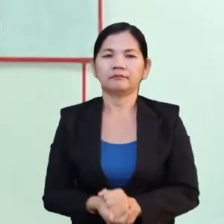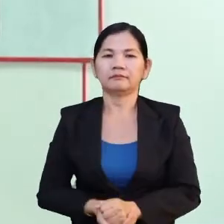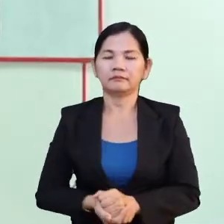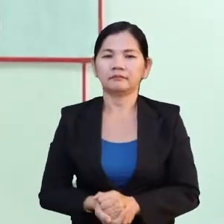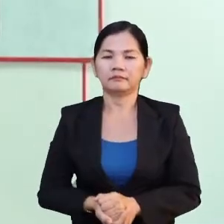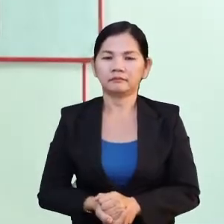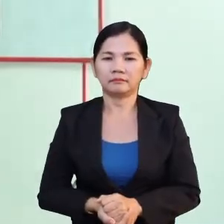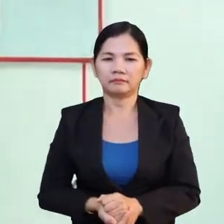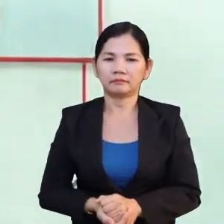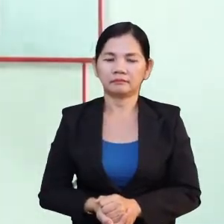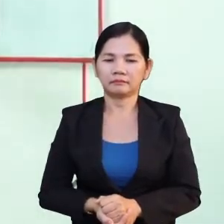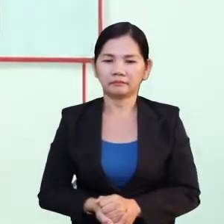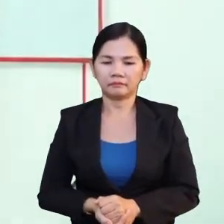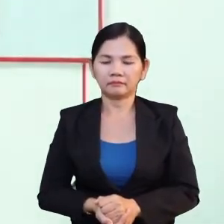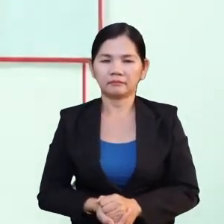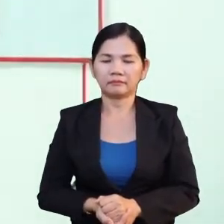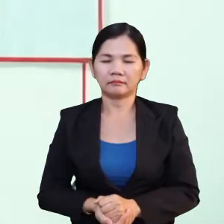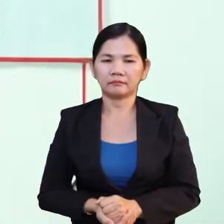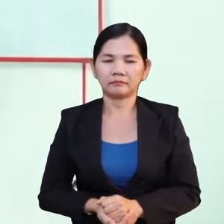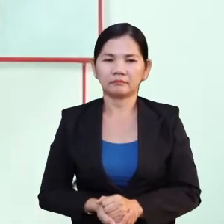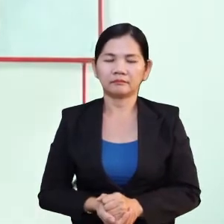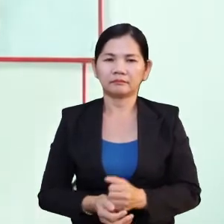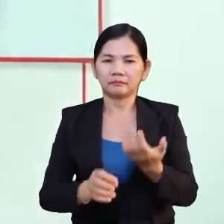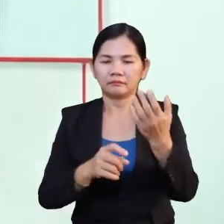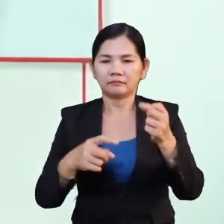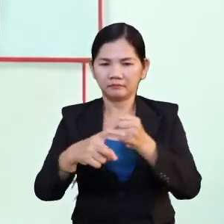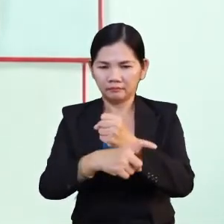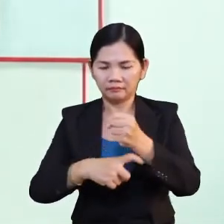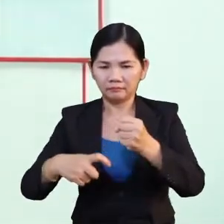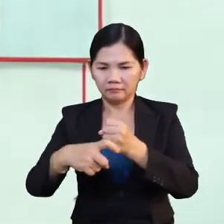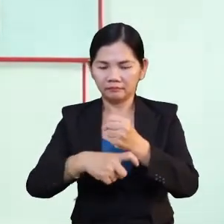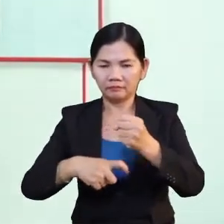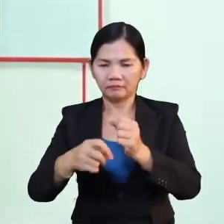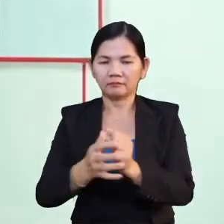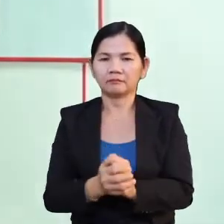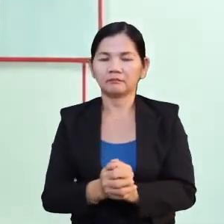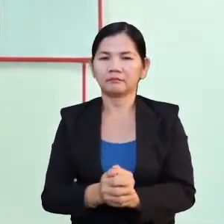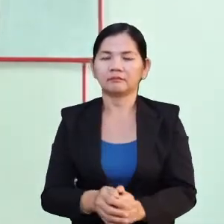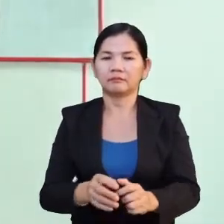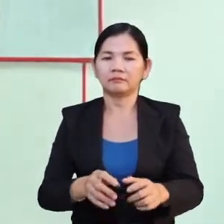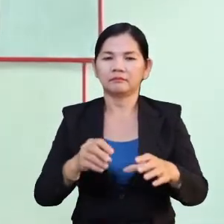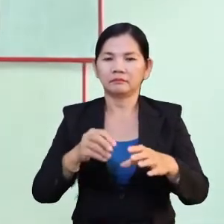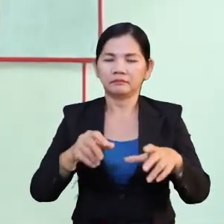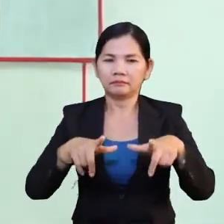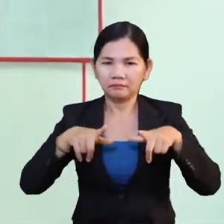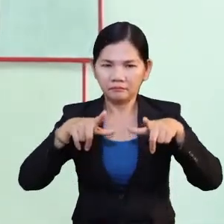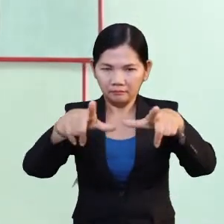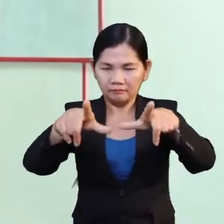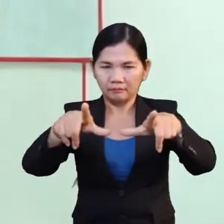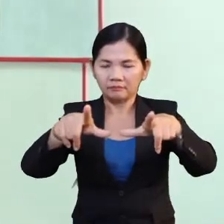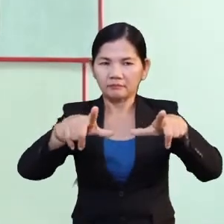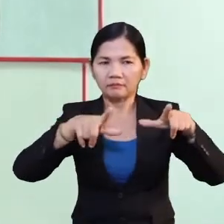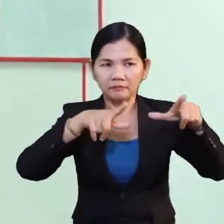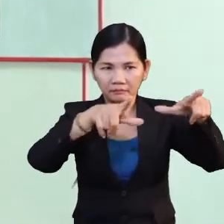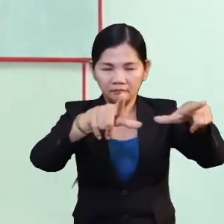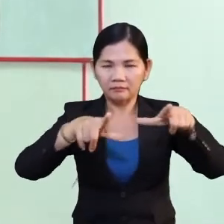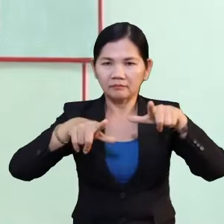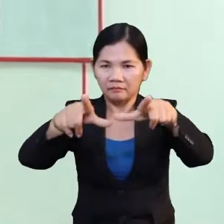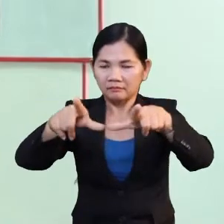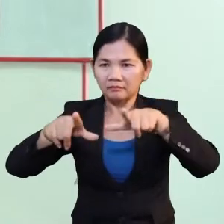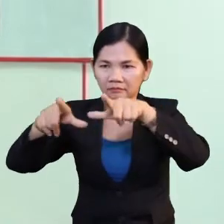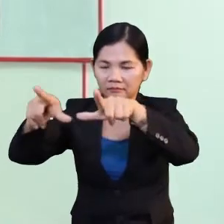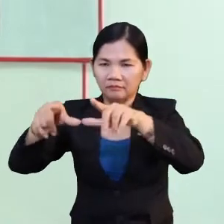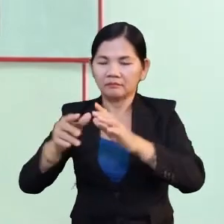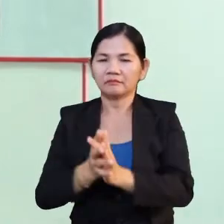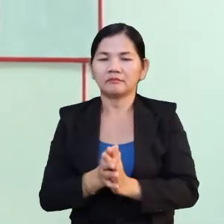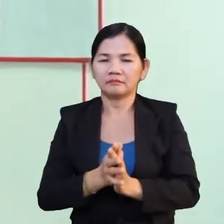ដំណើរចាម្ដងទៀតភ្លើងពណ៌បៃតងគឺប្រាប់ឲ្យកូនកូនចេញដំណើរចាគឺយើងចេ